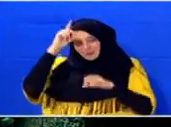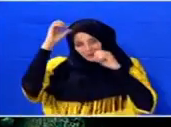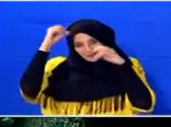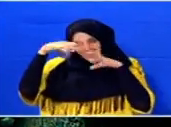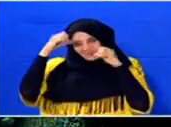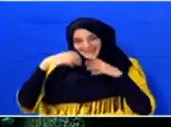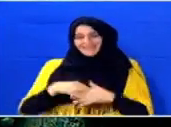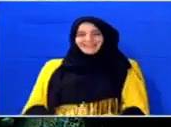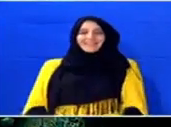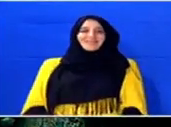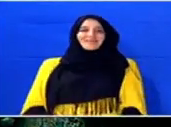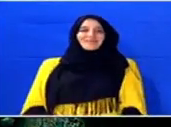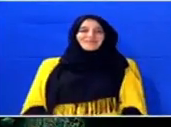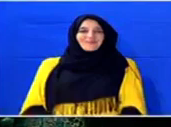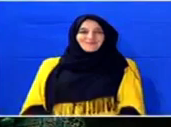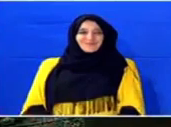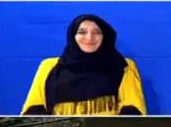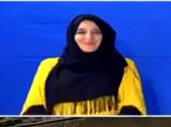ورحمه الله